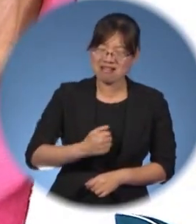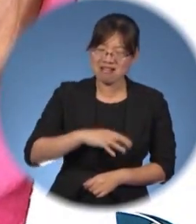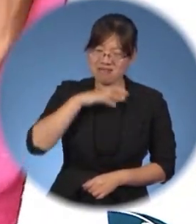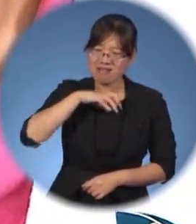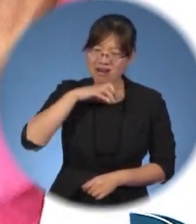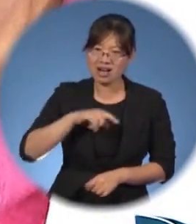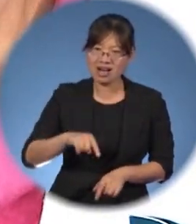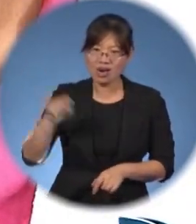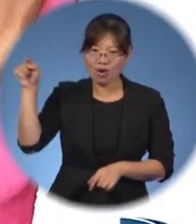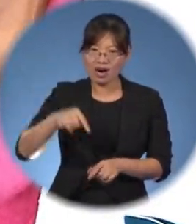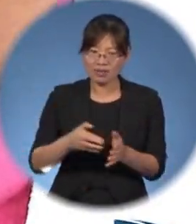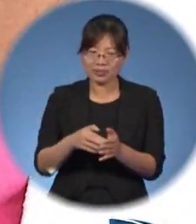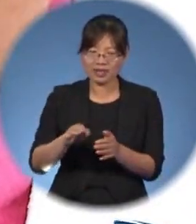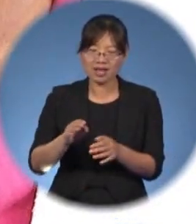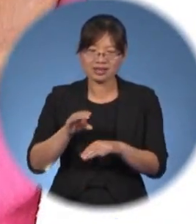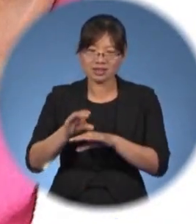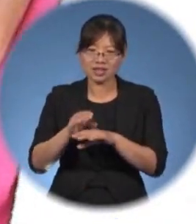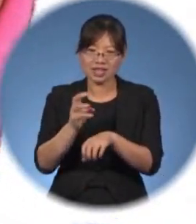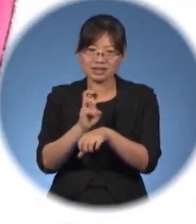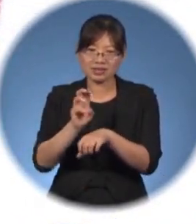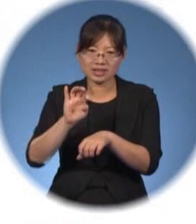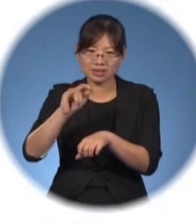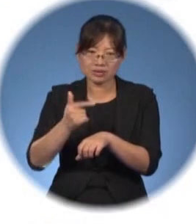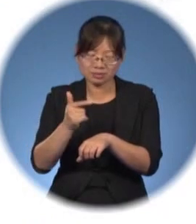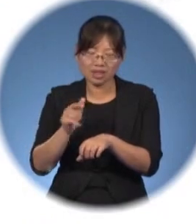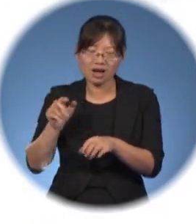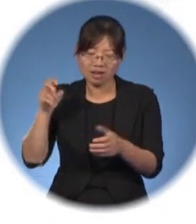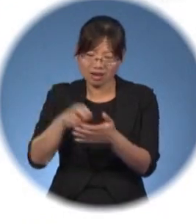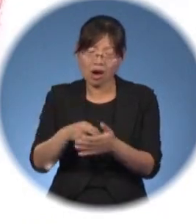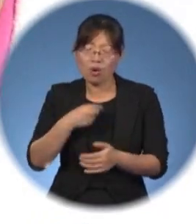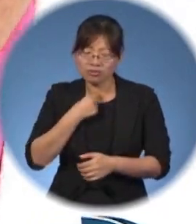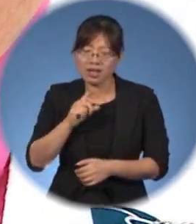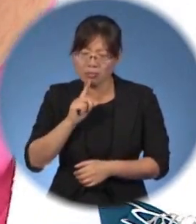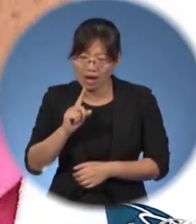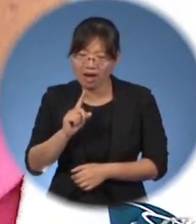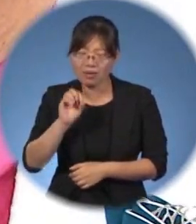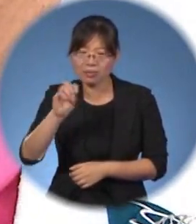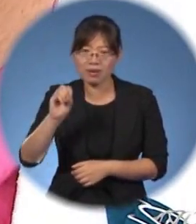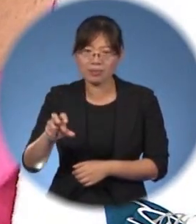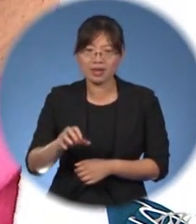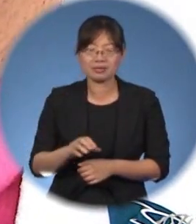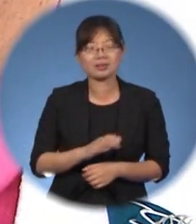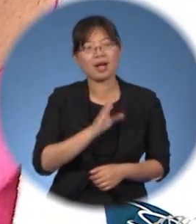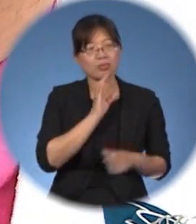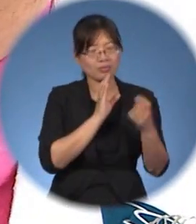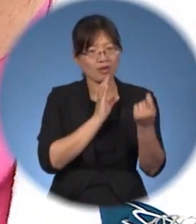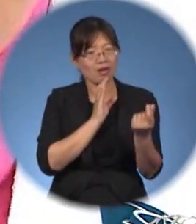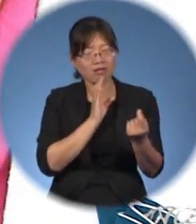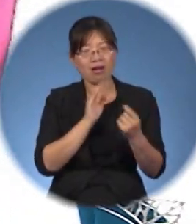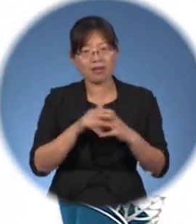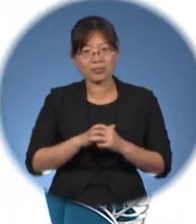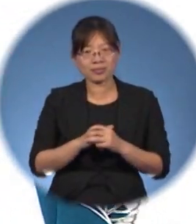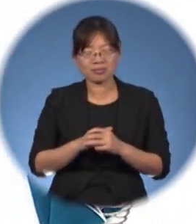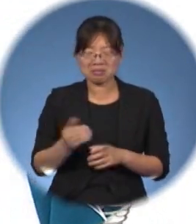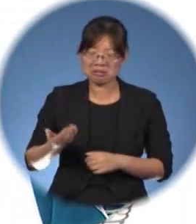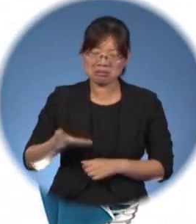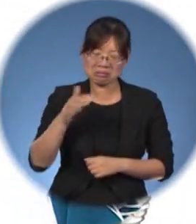여기까지 왔는데 여기 자동차 타고 30, 40분이면 가는데 왜 가고 싶지가 않겠냐. 그러니까 그럴 겁니다.